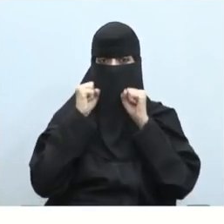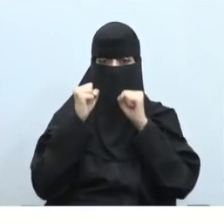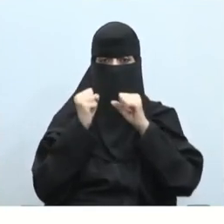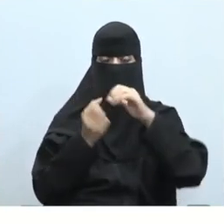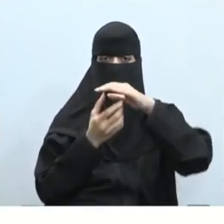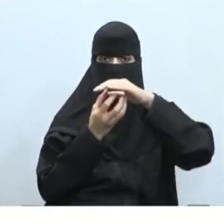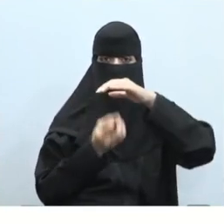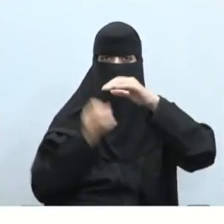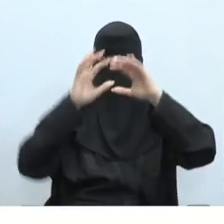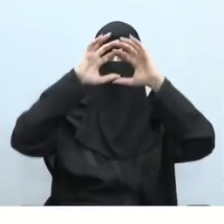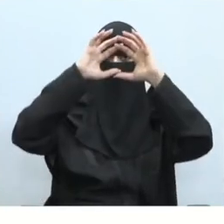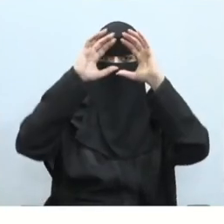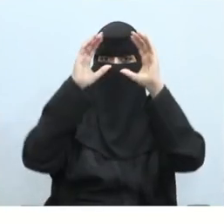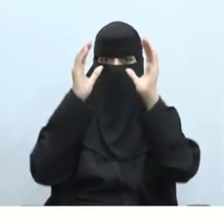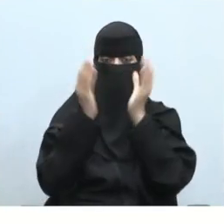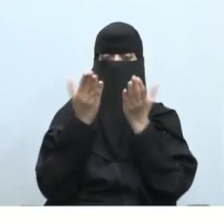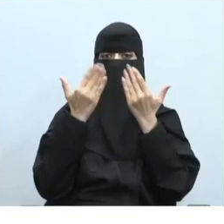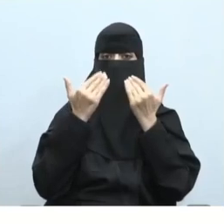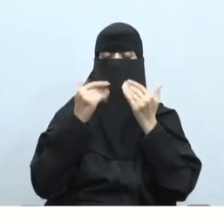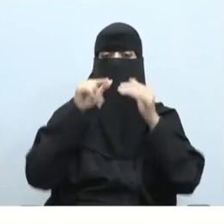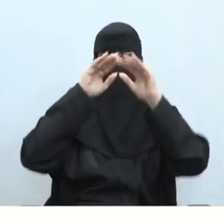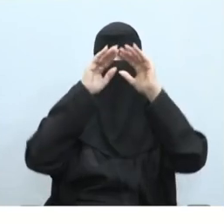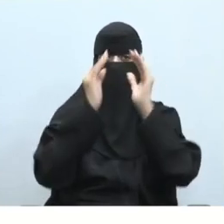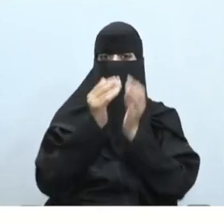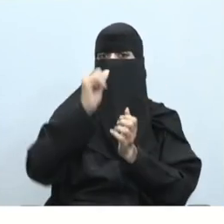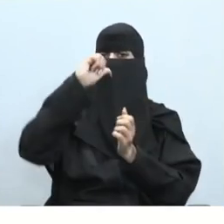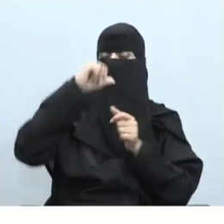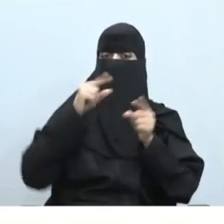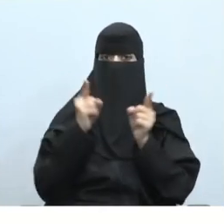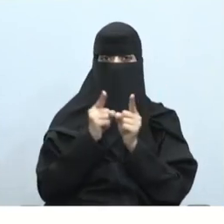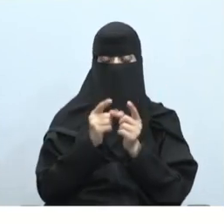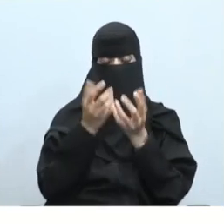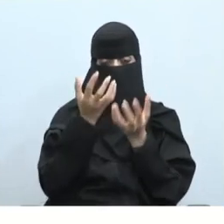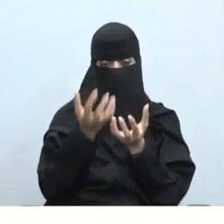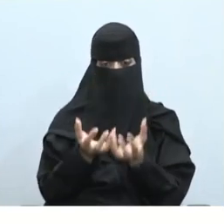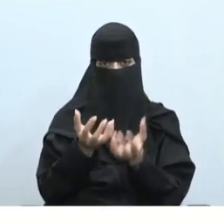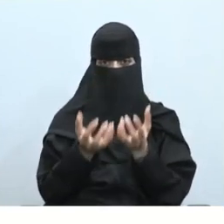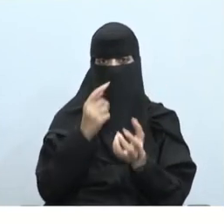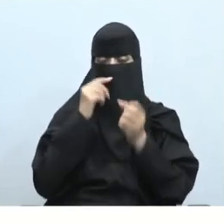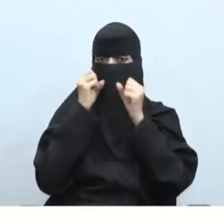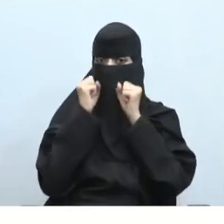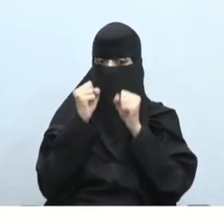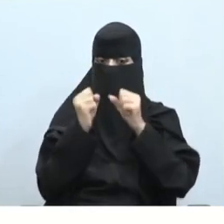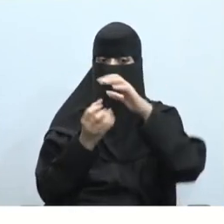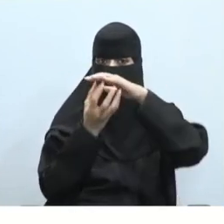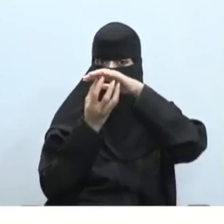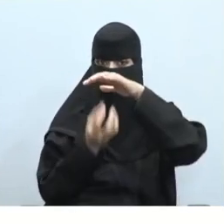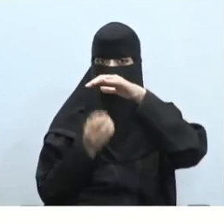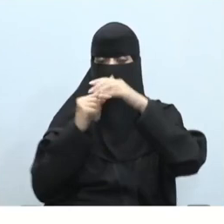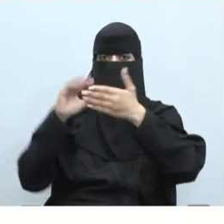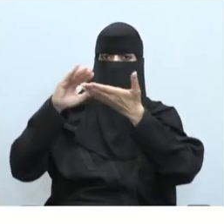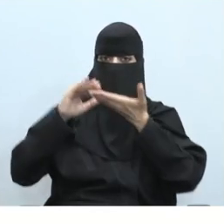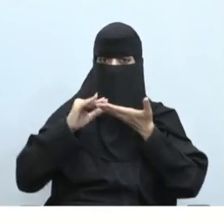تمسك الغلاف الجوي والغلاف المائي على سطح الارض وتحدد وزن الاشياء وقوه الجاذبيه ايضا